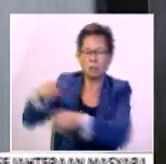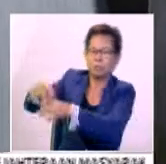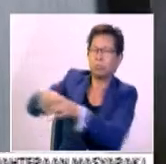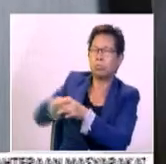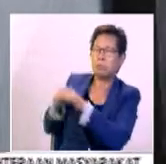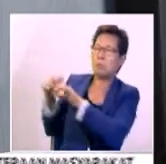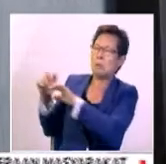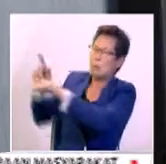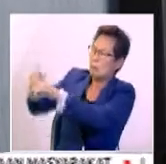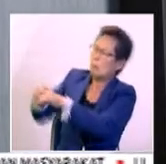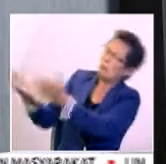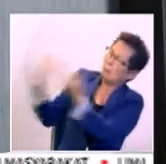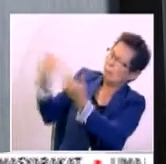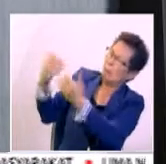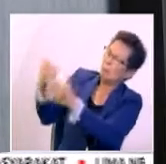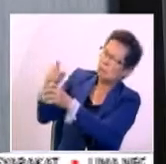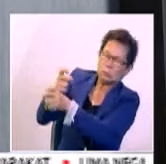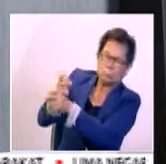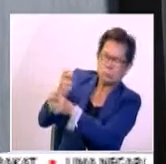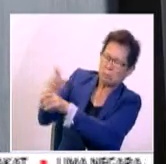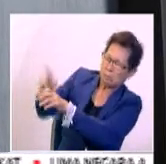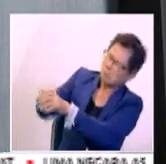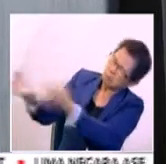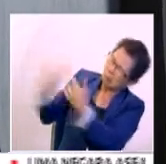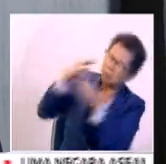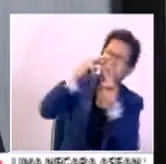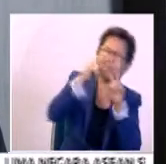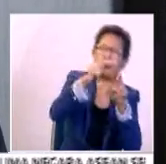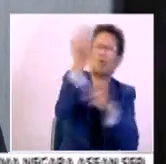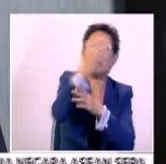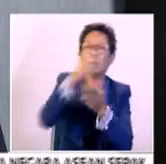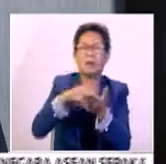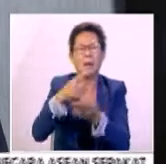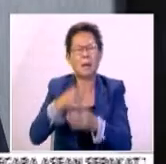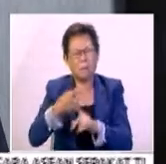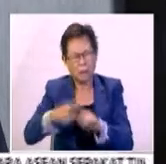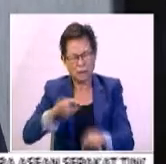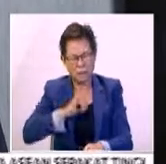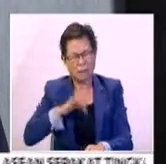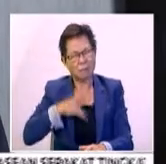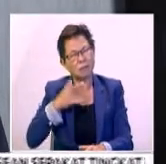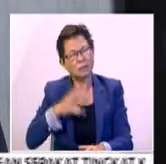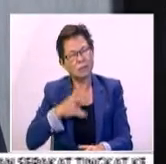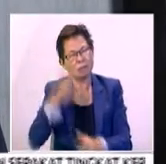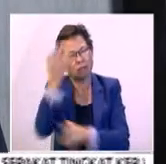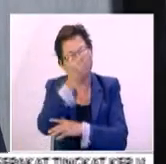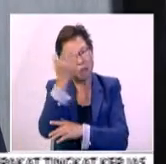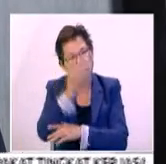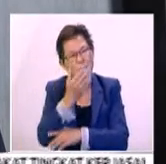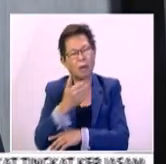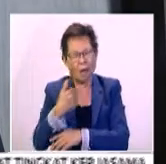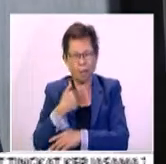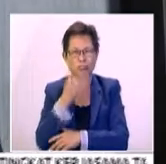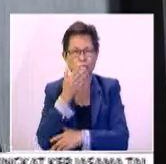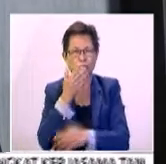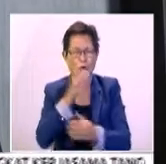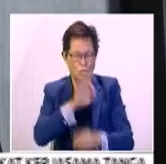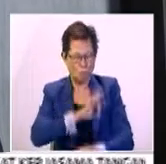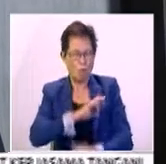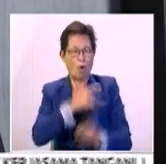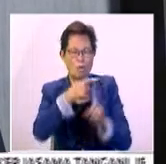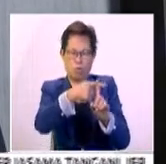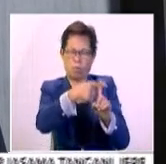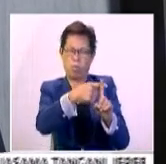crowd untuk datang menonton filem ni. Tapi saya dapat merasakan bahawa filem ini ada kekuatan